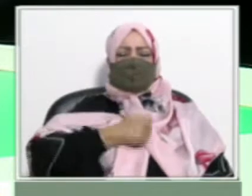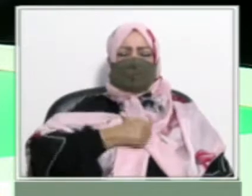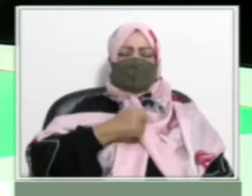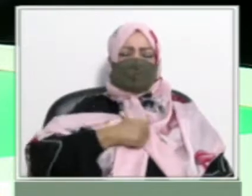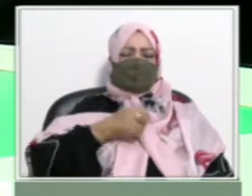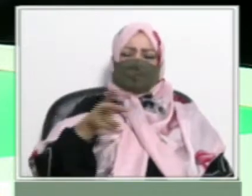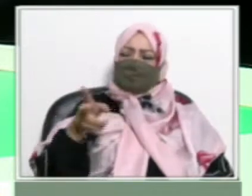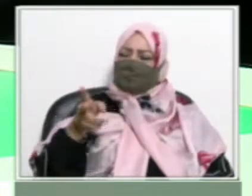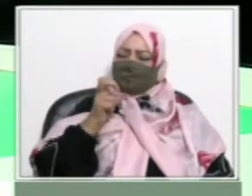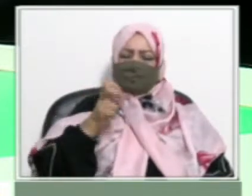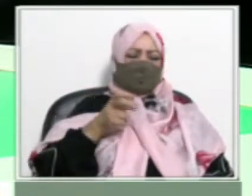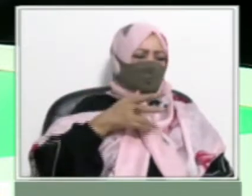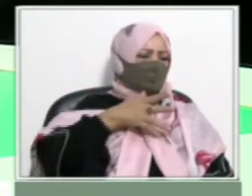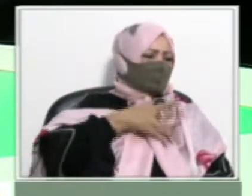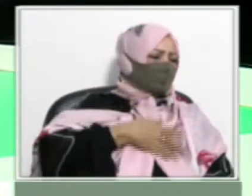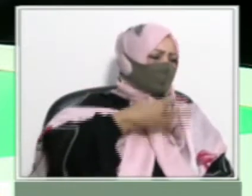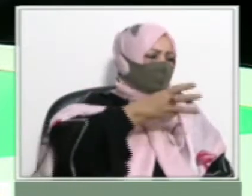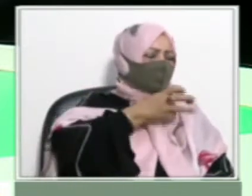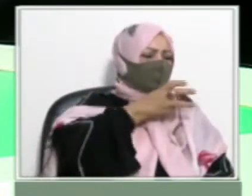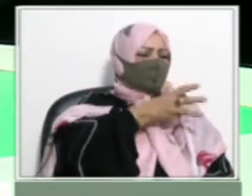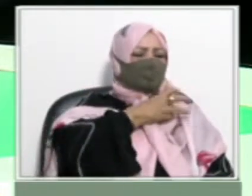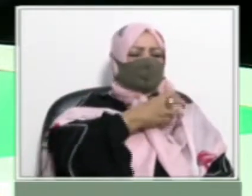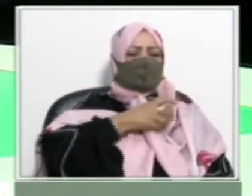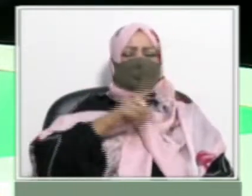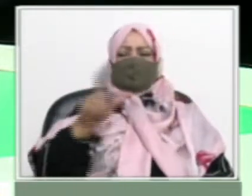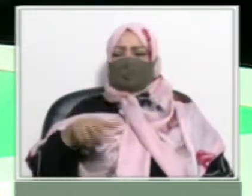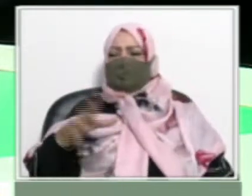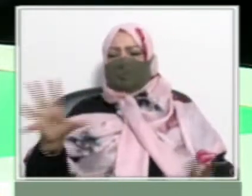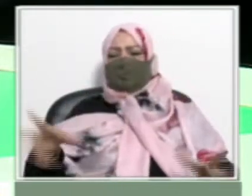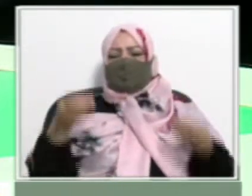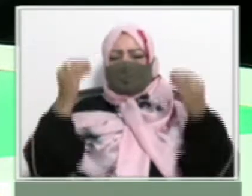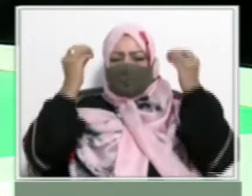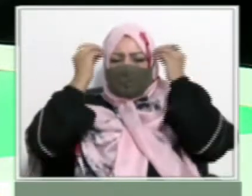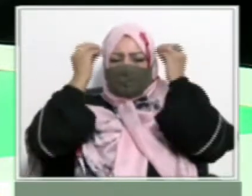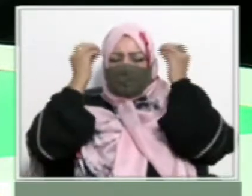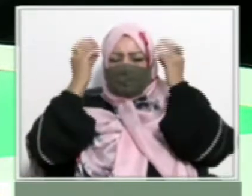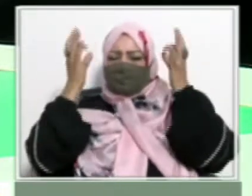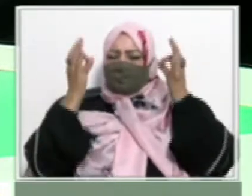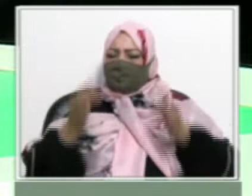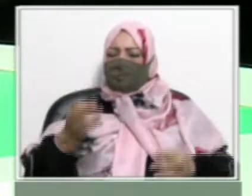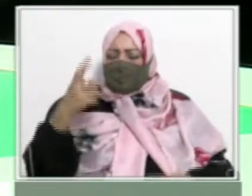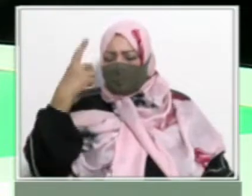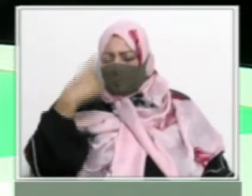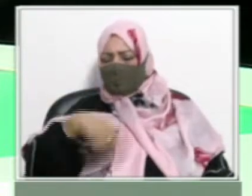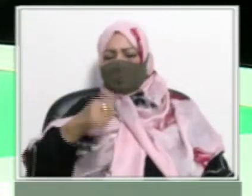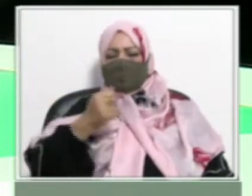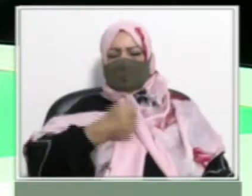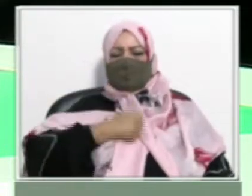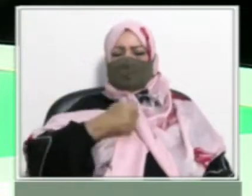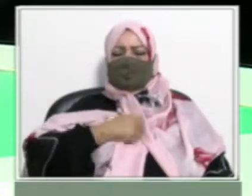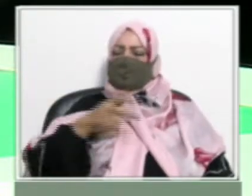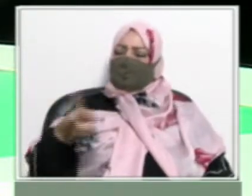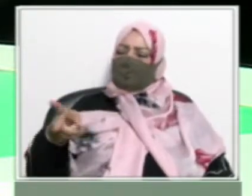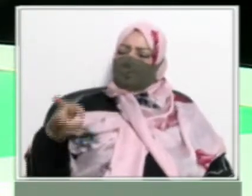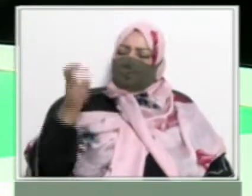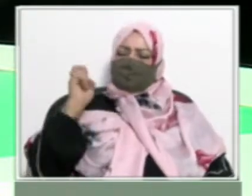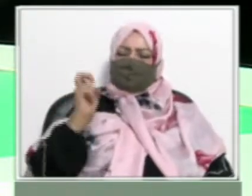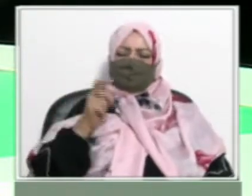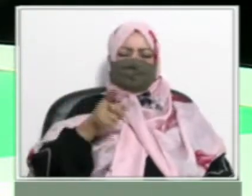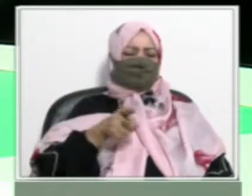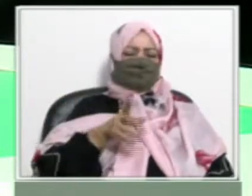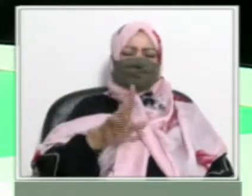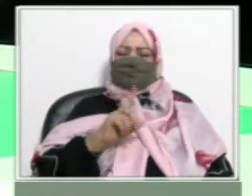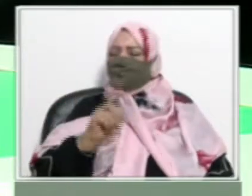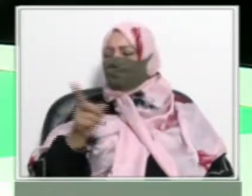هويتي. فشن حكم هذا الشخص هذا اللي كتب تاكسي للعلماء في نفس السؤال هو يكرر فيه. حاضر تسمع الجواب. واضح